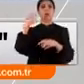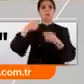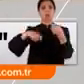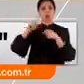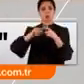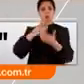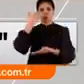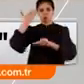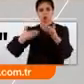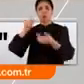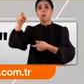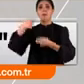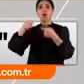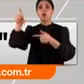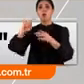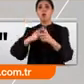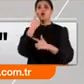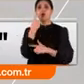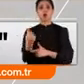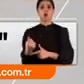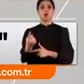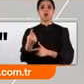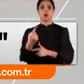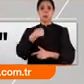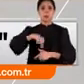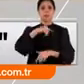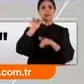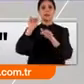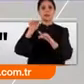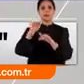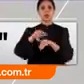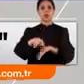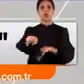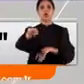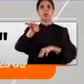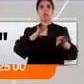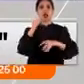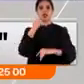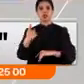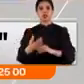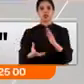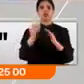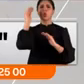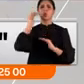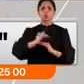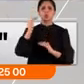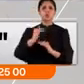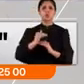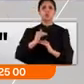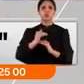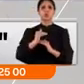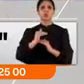koydunuz. Banka o projeye bizim de desteklediğimiz yol ve yöntemlerle çok ucuz